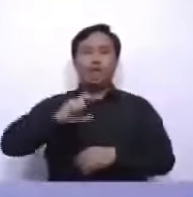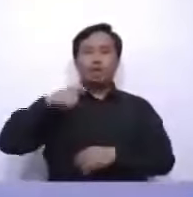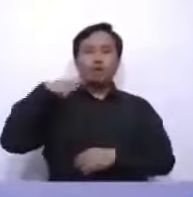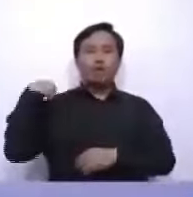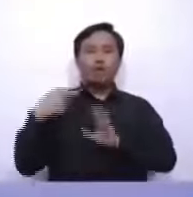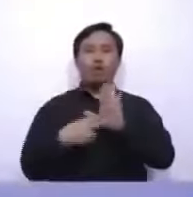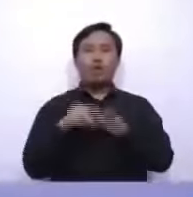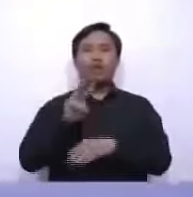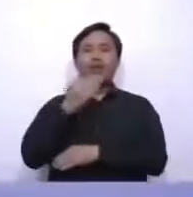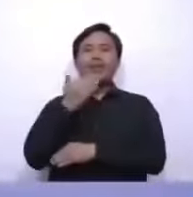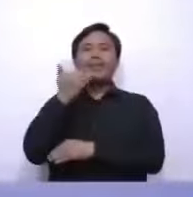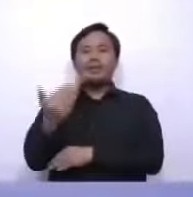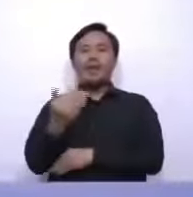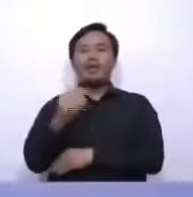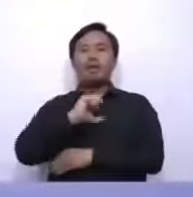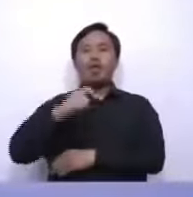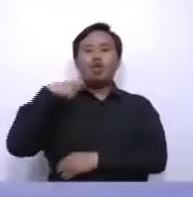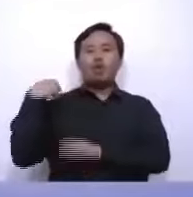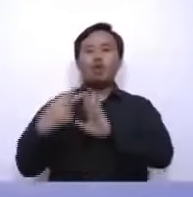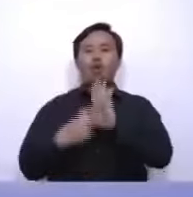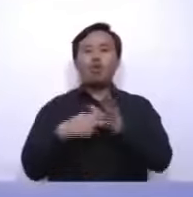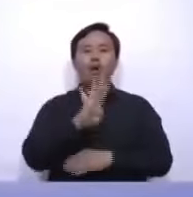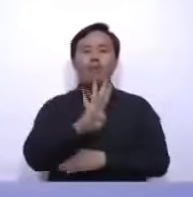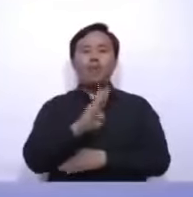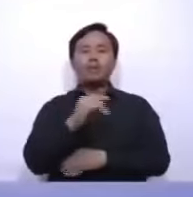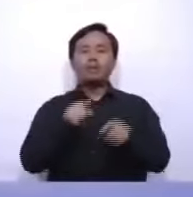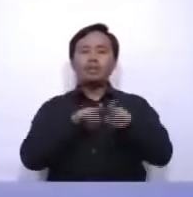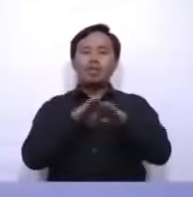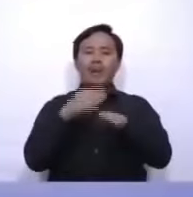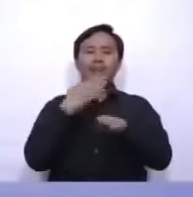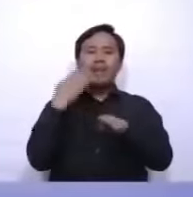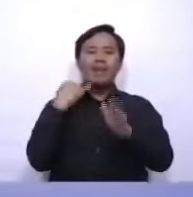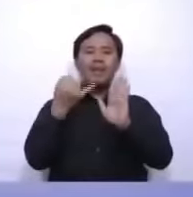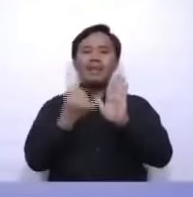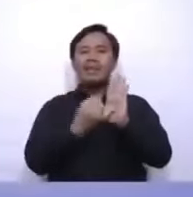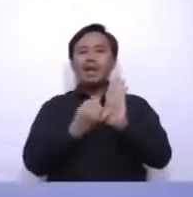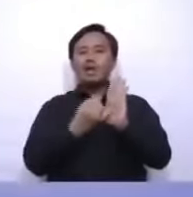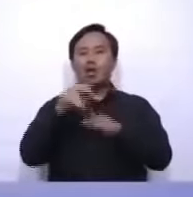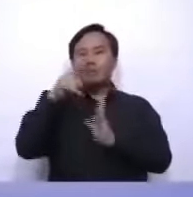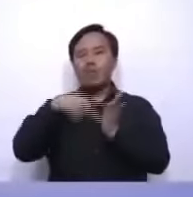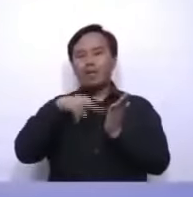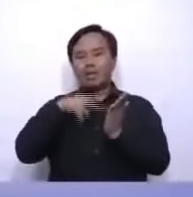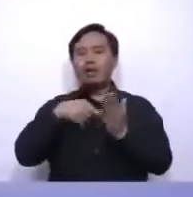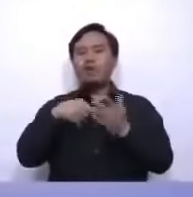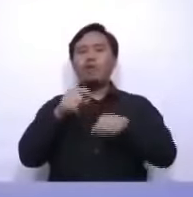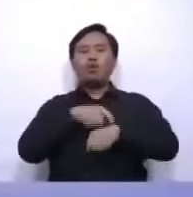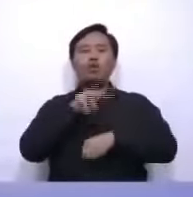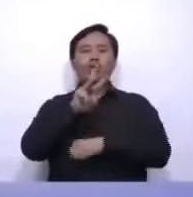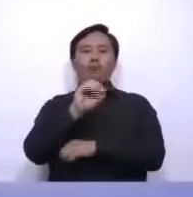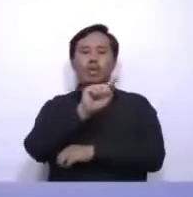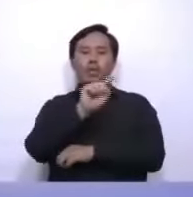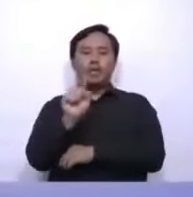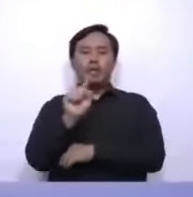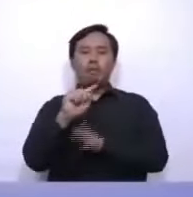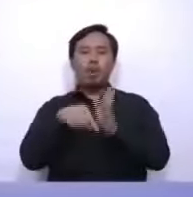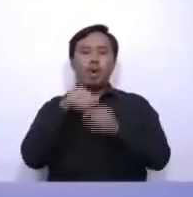Cagub nomor urut 4 sesuai dengan tema indikator yang tadi saya bacakan. Waktu Anda bertanya 30 detik dimulai saat berbicara.